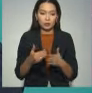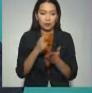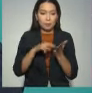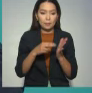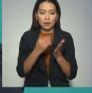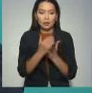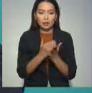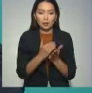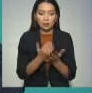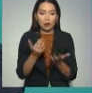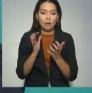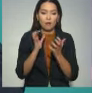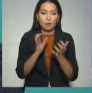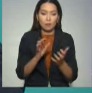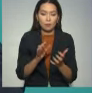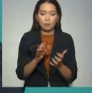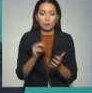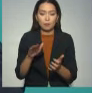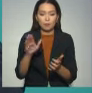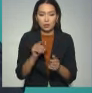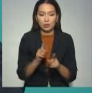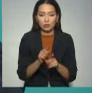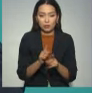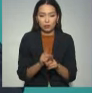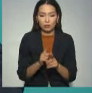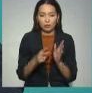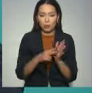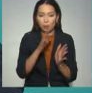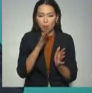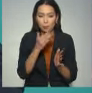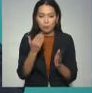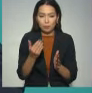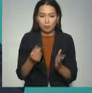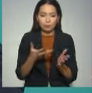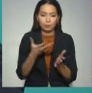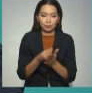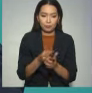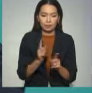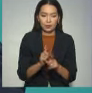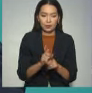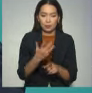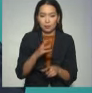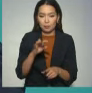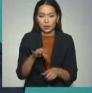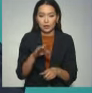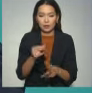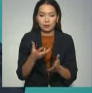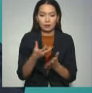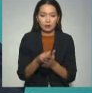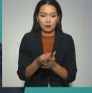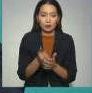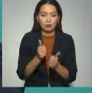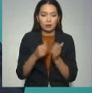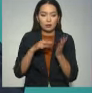для приобретения автобусов со сроком займа до 7 лет без первоначального взноса с выделением средств в размере 30 миллиардов тенге. Также